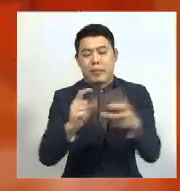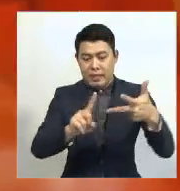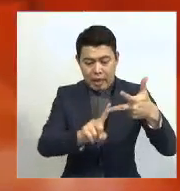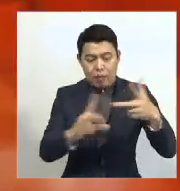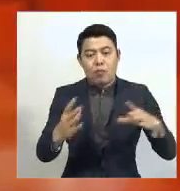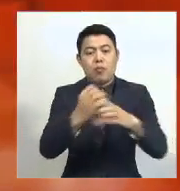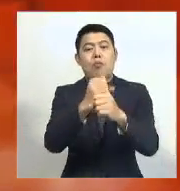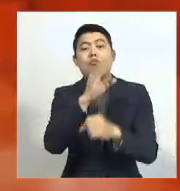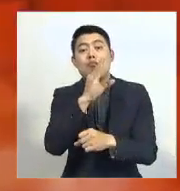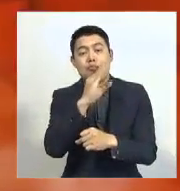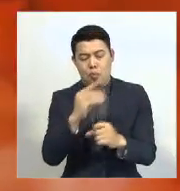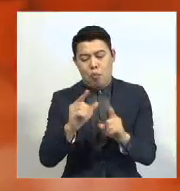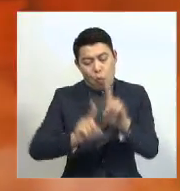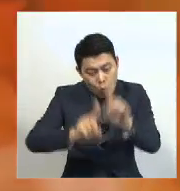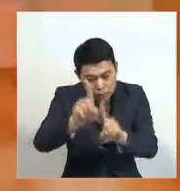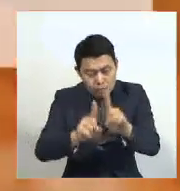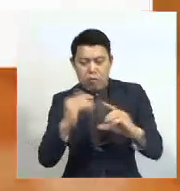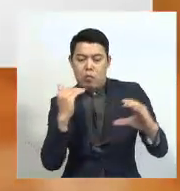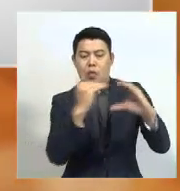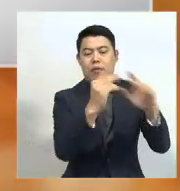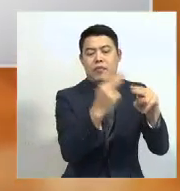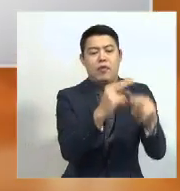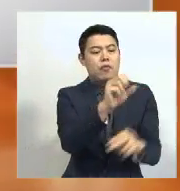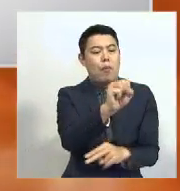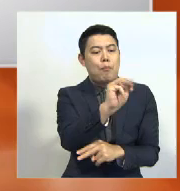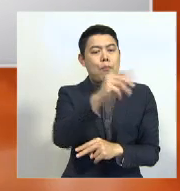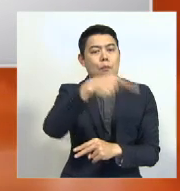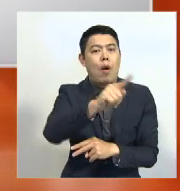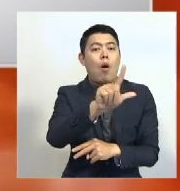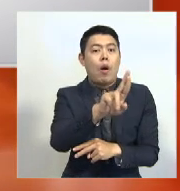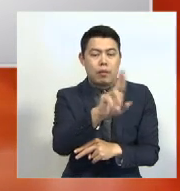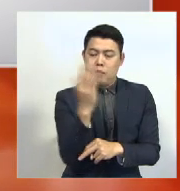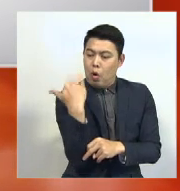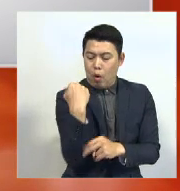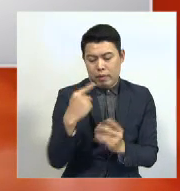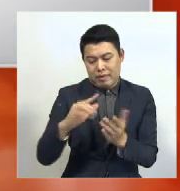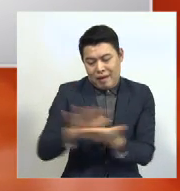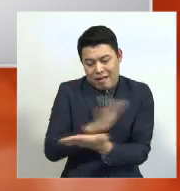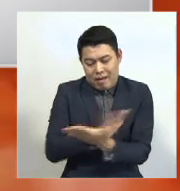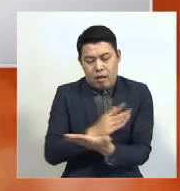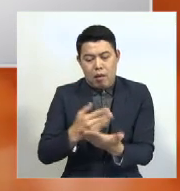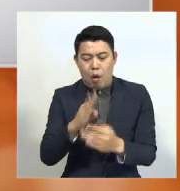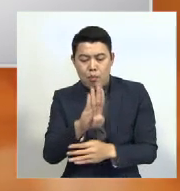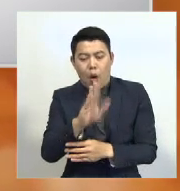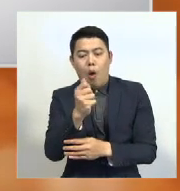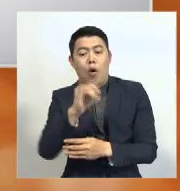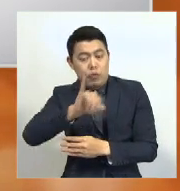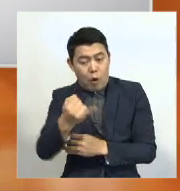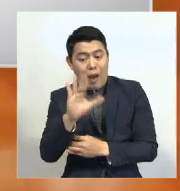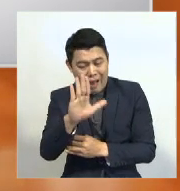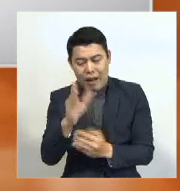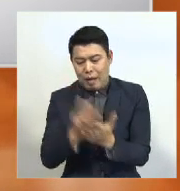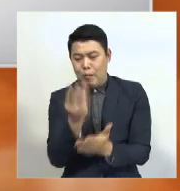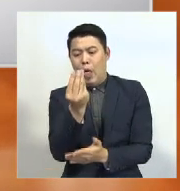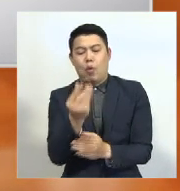าลระบุว่าการโอนหุ้นของธนาธรไปที่คุณสมพรในอดีตเนี่ยจะทำเอกสารโอนหุ้นแบบบอจ5โดย